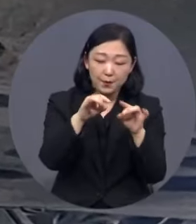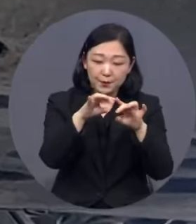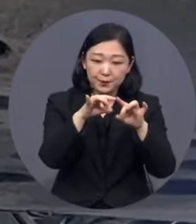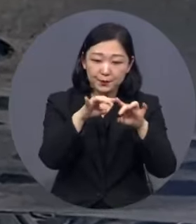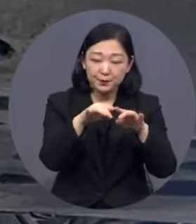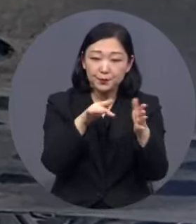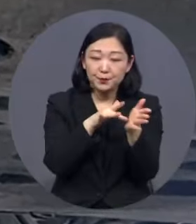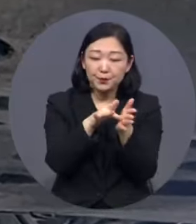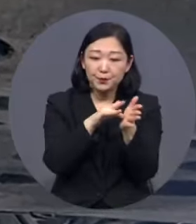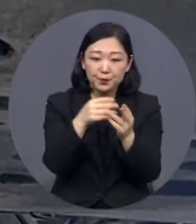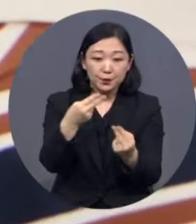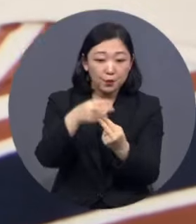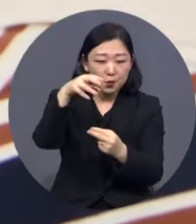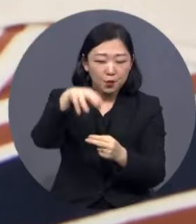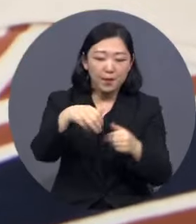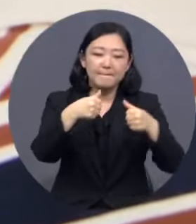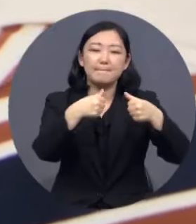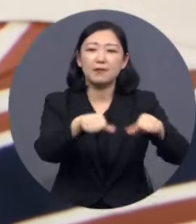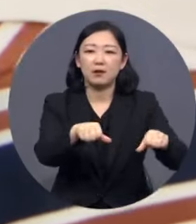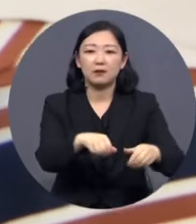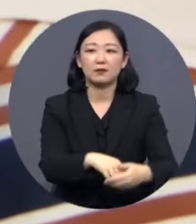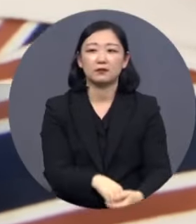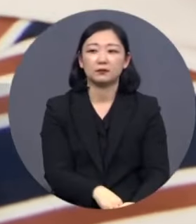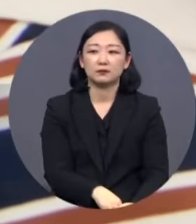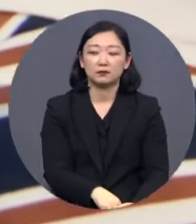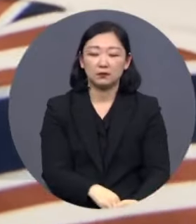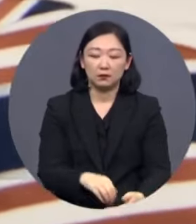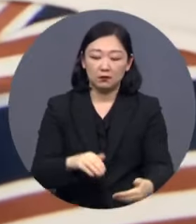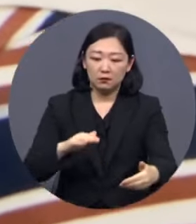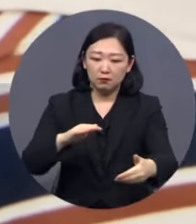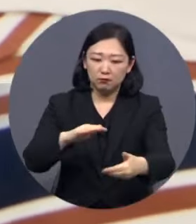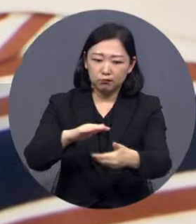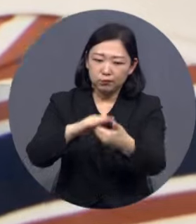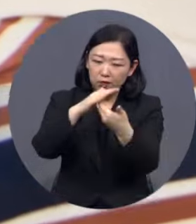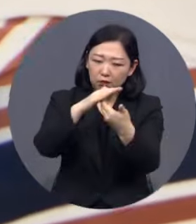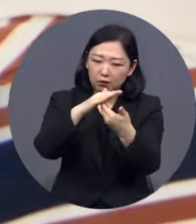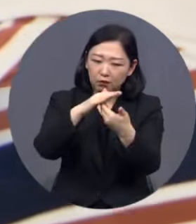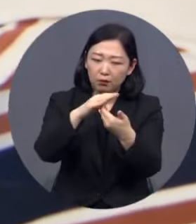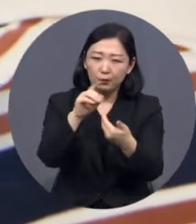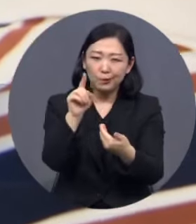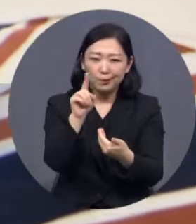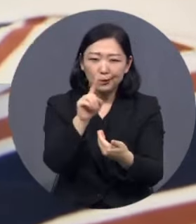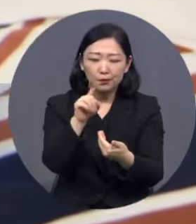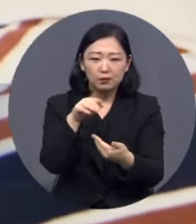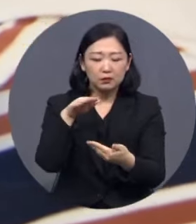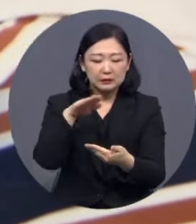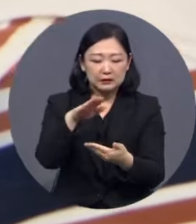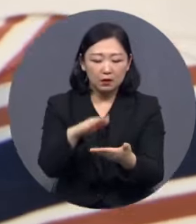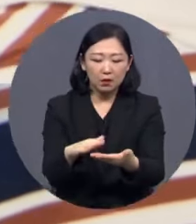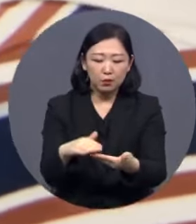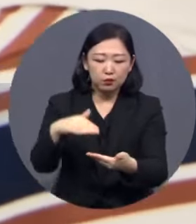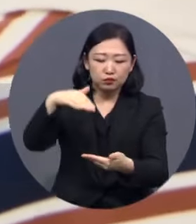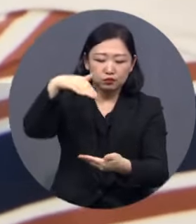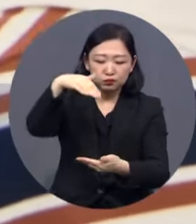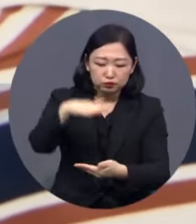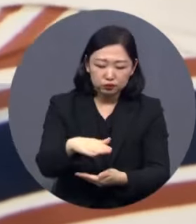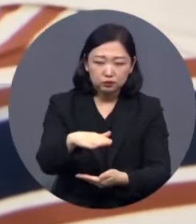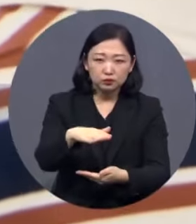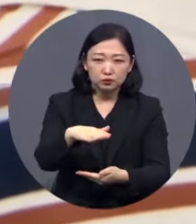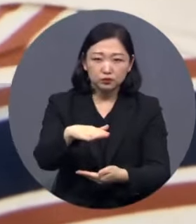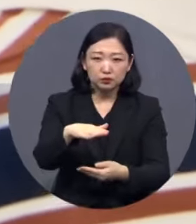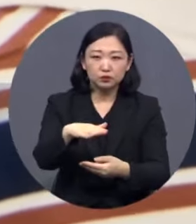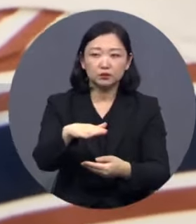보관함이 부서진 겁니다. 딱 올라오는 순간 뭔가 차가 이렇게 붕 떠서 쿵